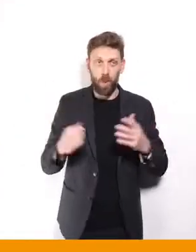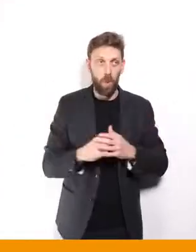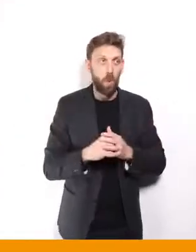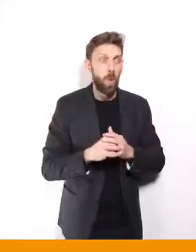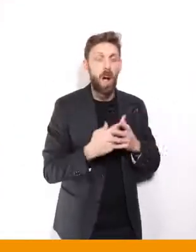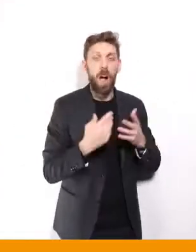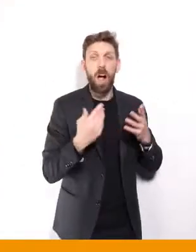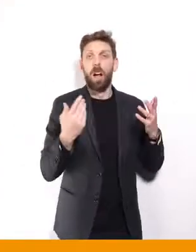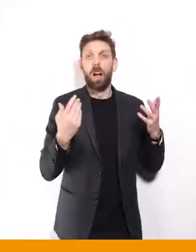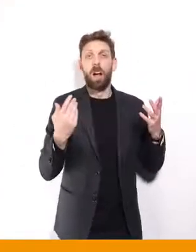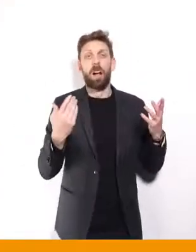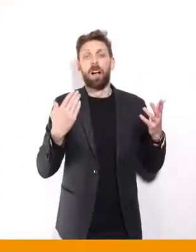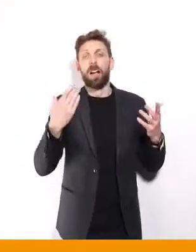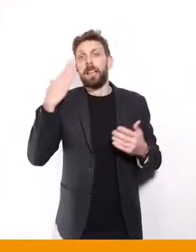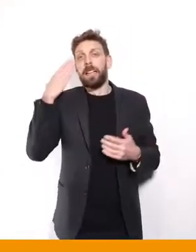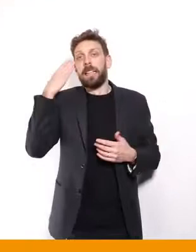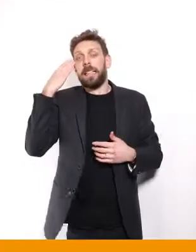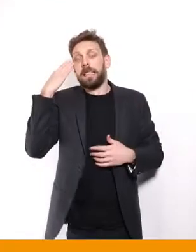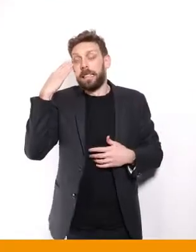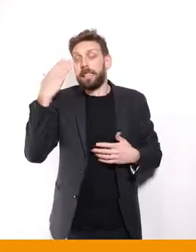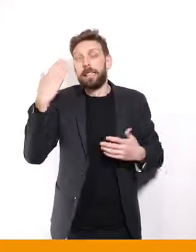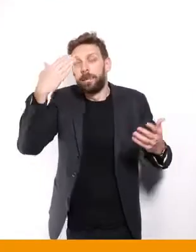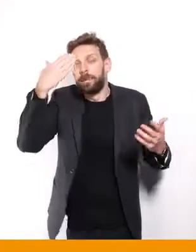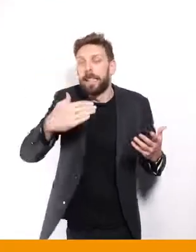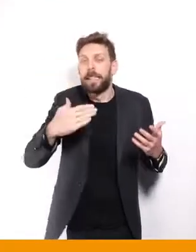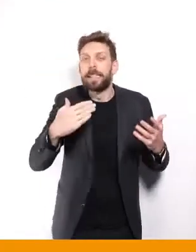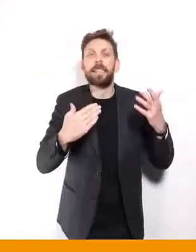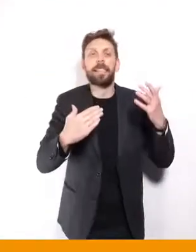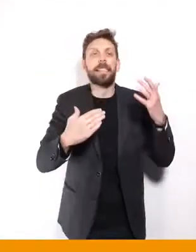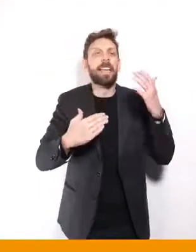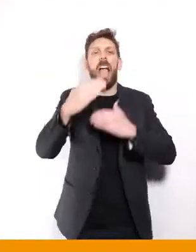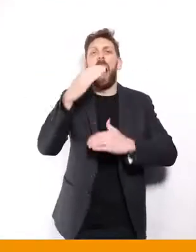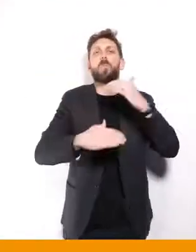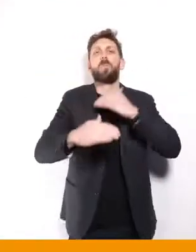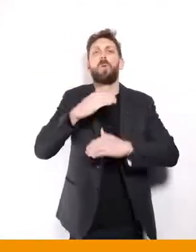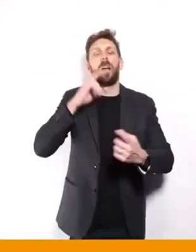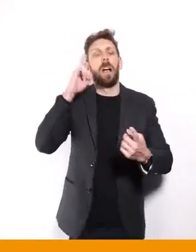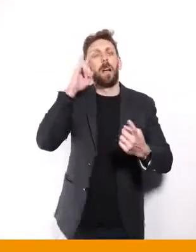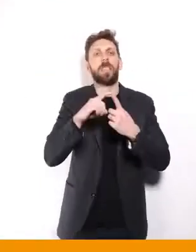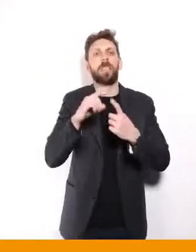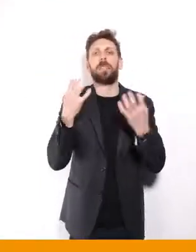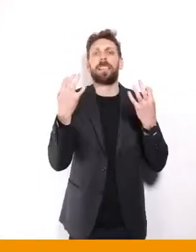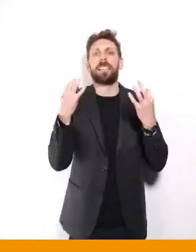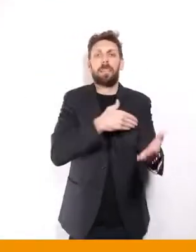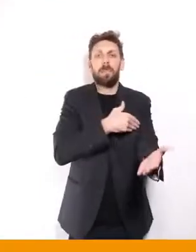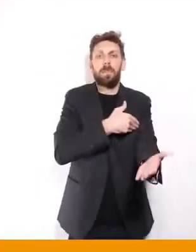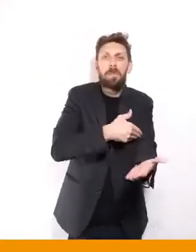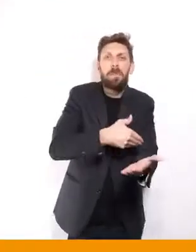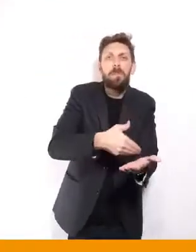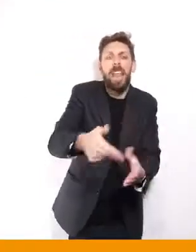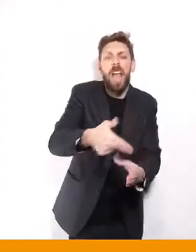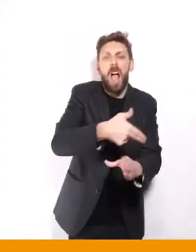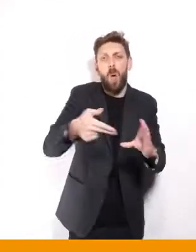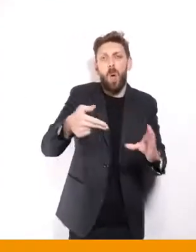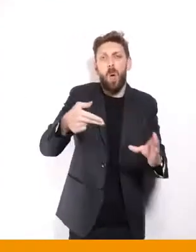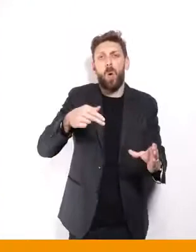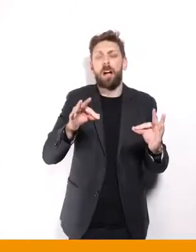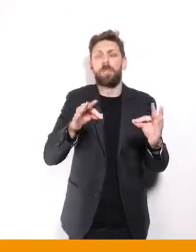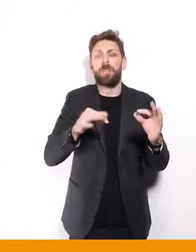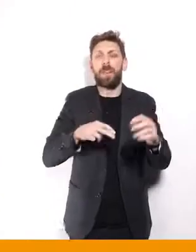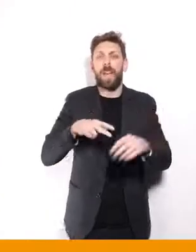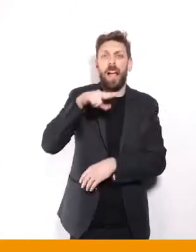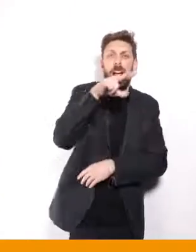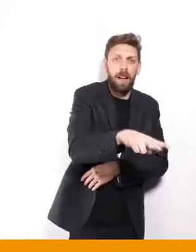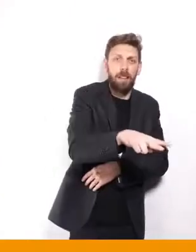Vous savez, on a un grand programme de 10 milliards d'euros d'investissement sur le logement. et la rénovation des logements. Donc, c'est